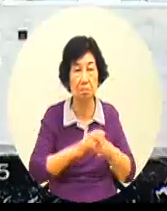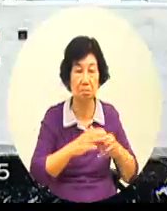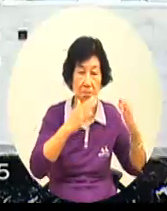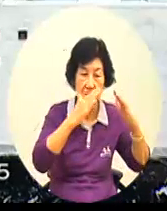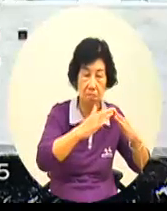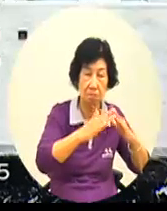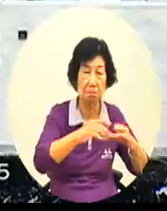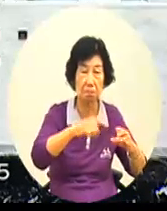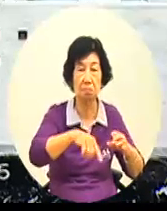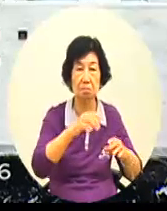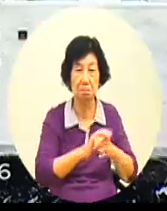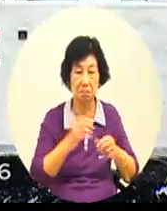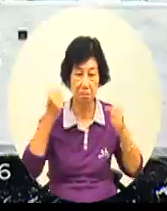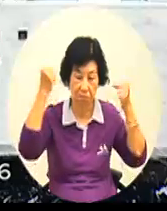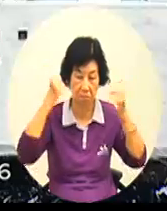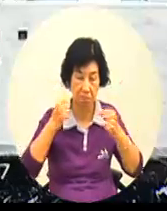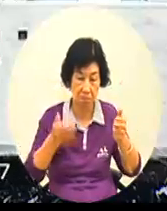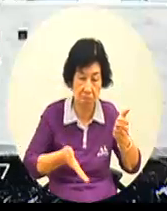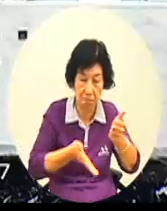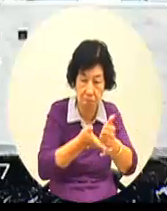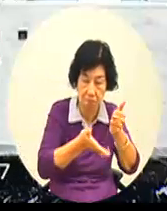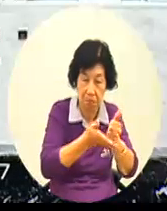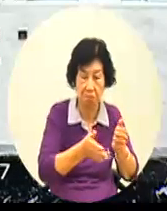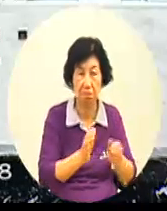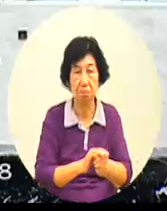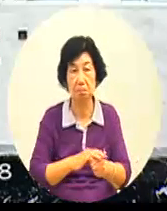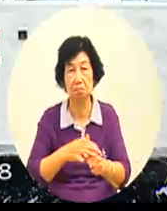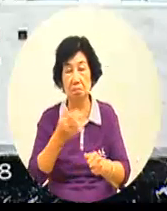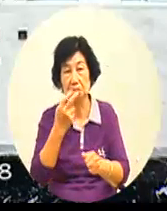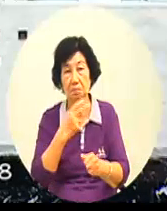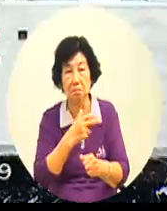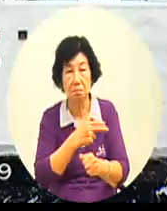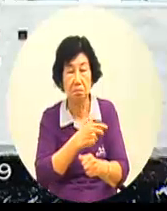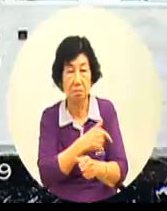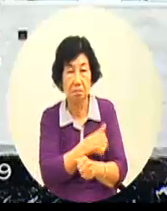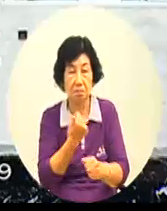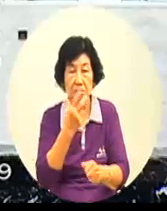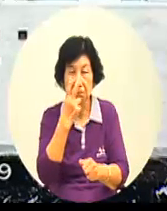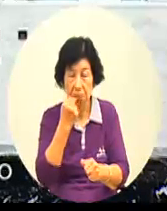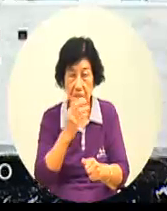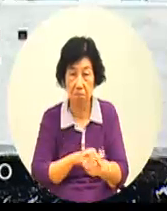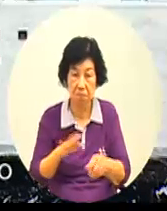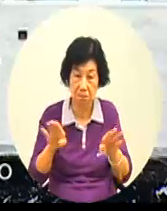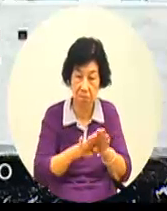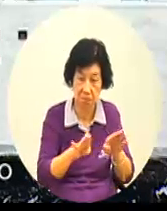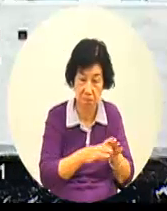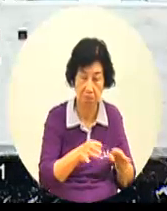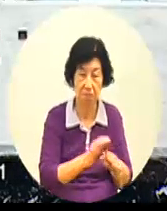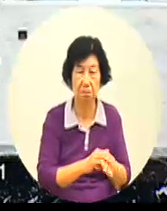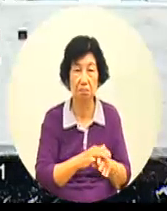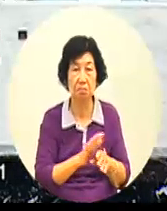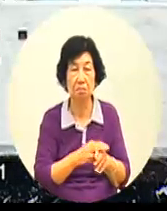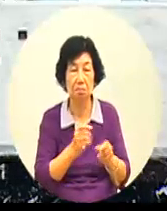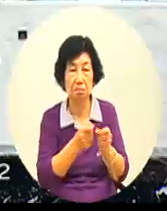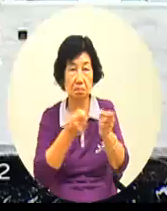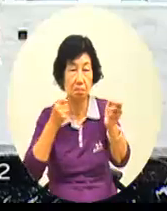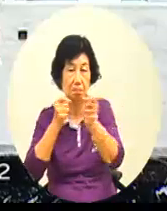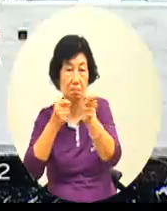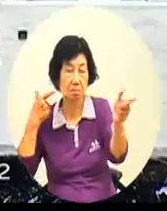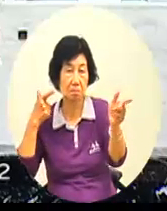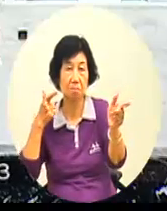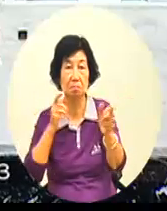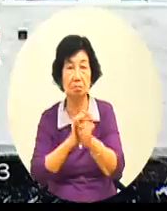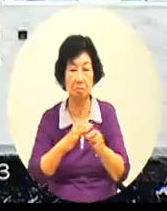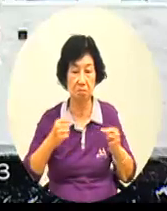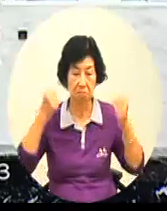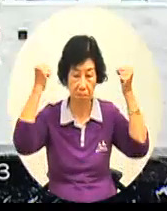的这个鼓励，然后呢假日的是休闲时间呢，他们能够有一个很好的这个射箭的啦、运动的广场啦，让他